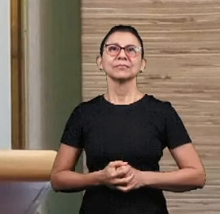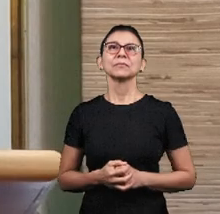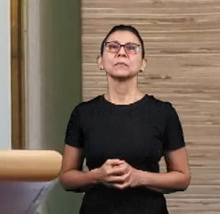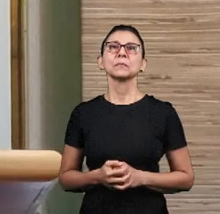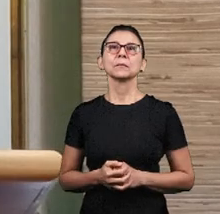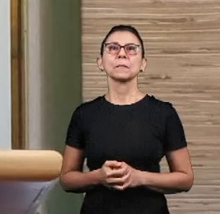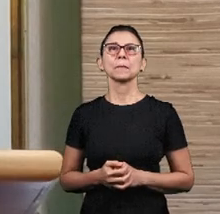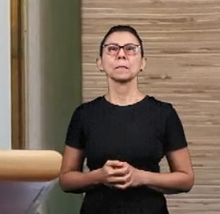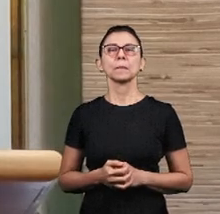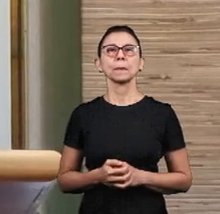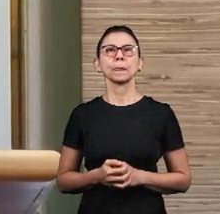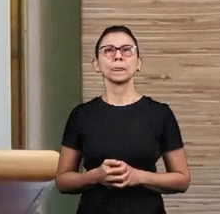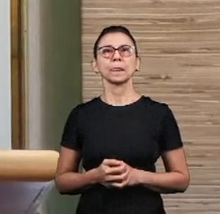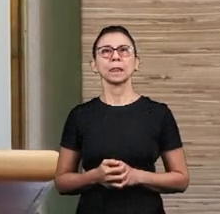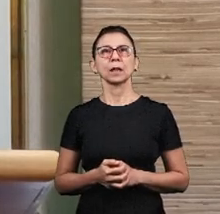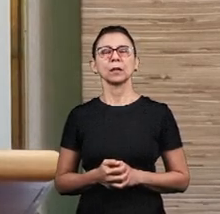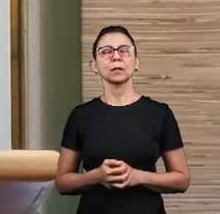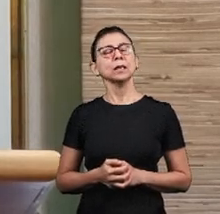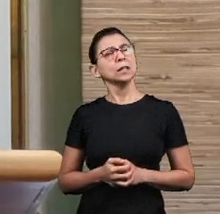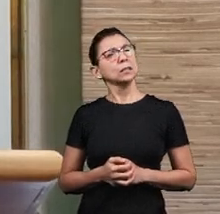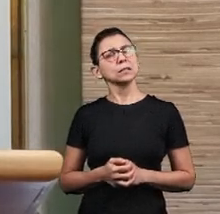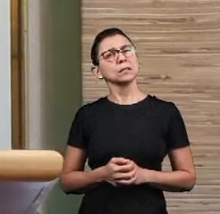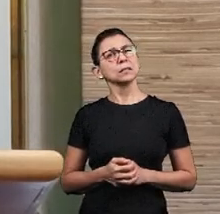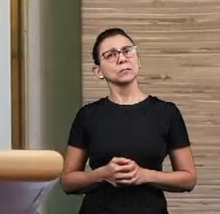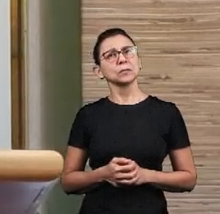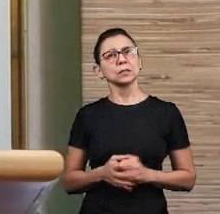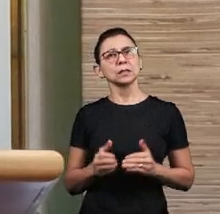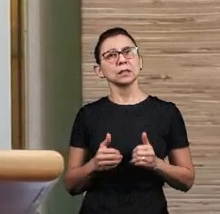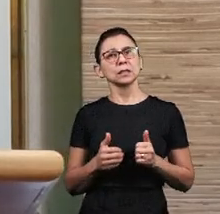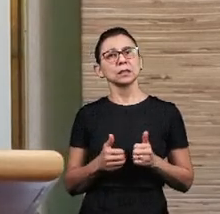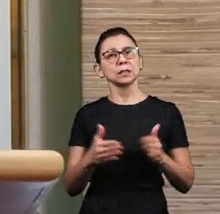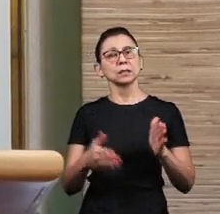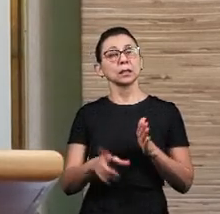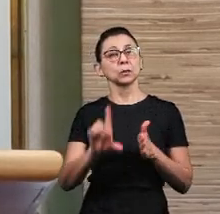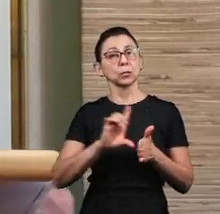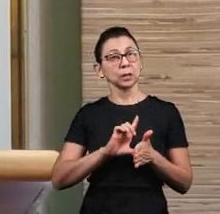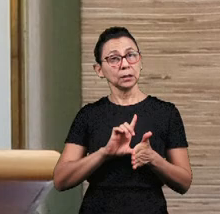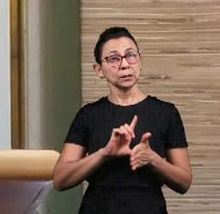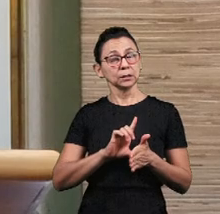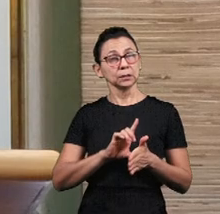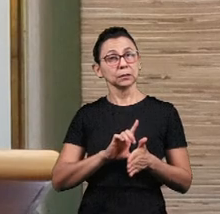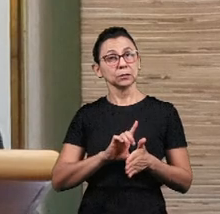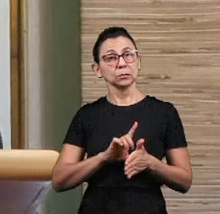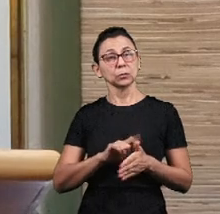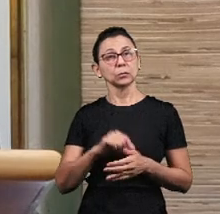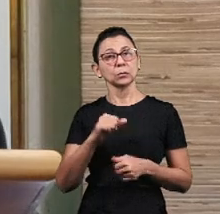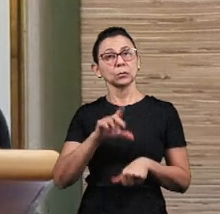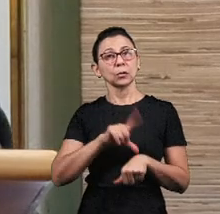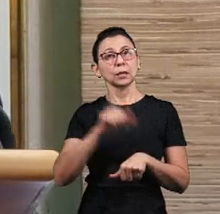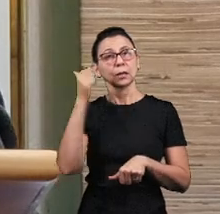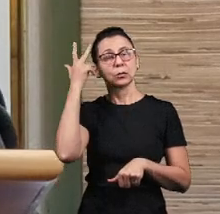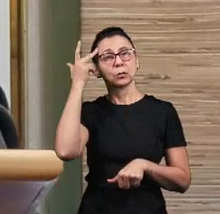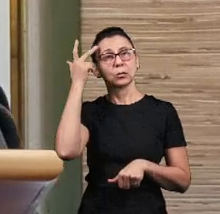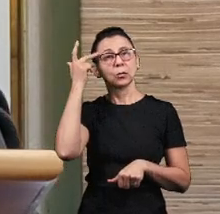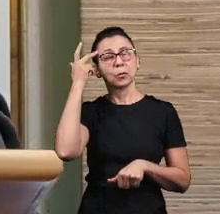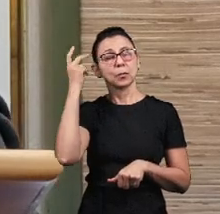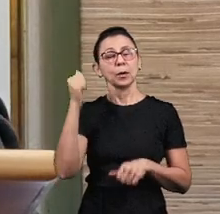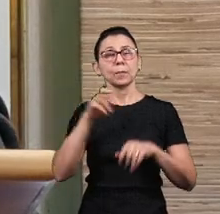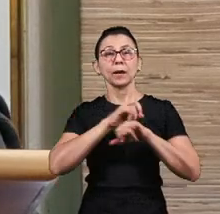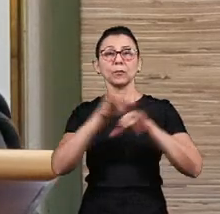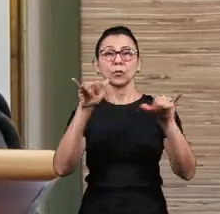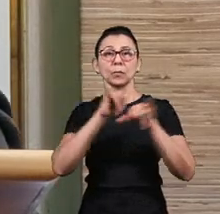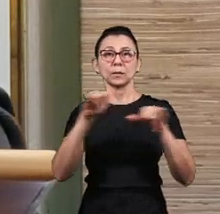Nous avons commencé un peu avant 10 heures pour vous donner quelques informations à tous nos frères et sœurs du Brésil et de